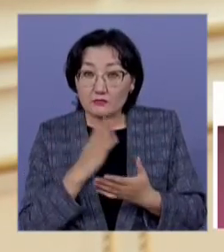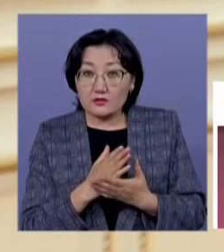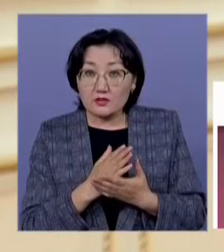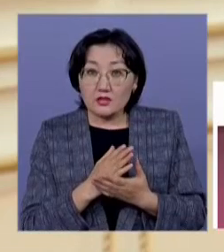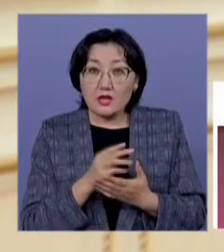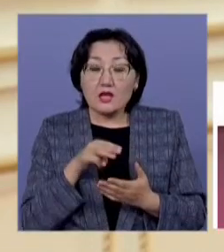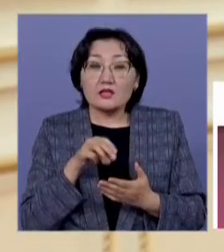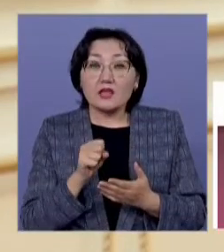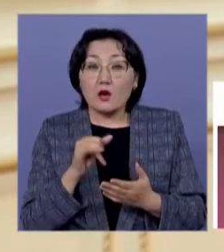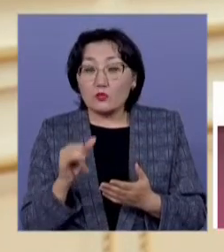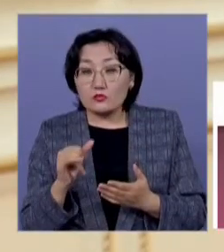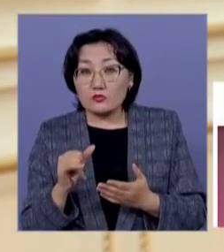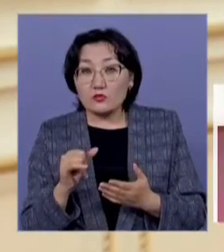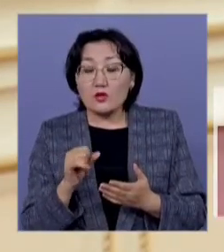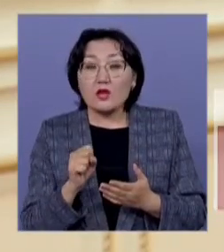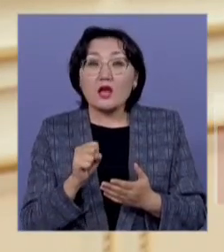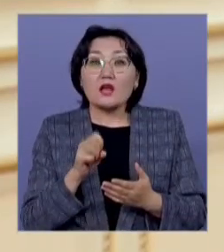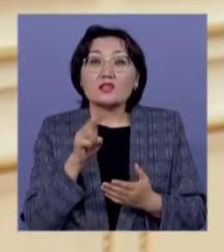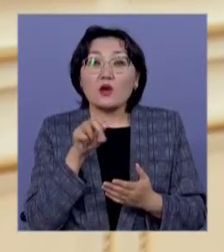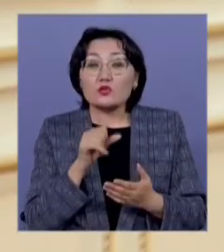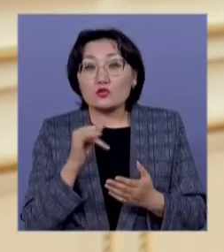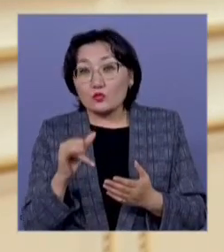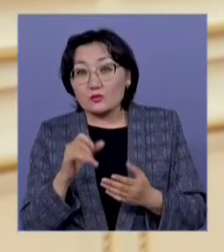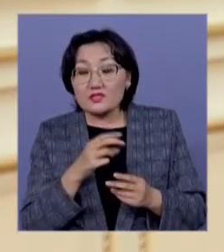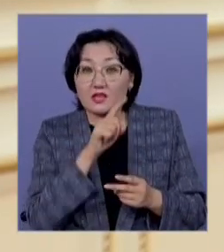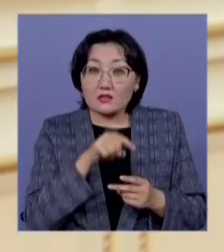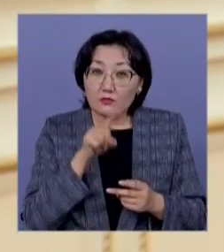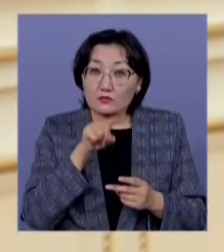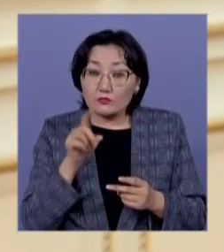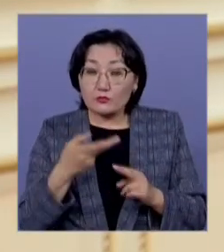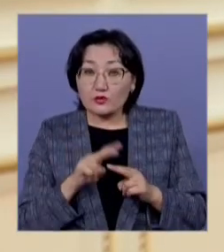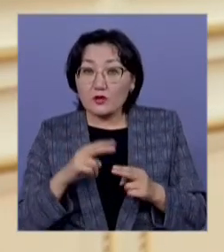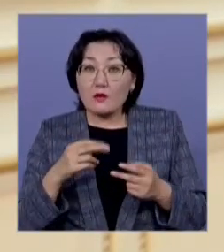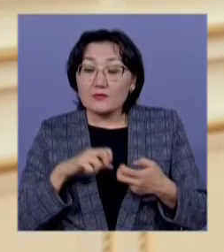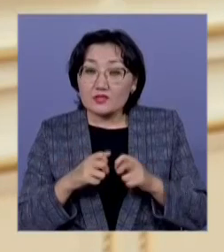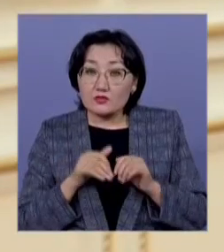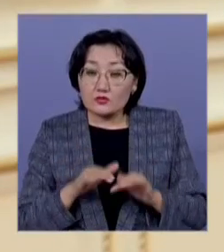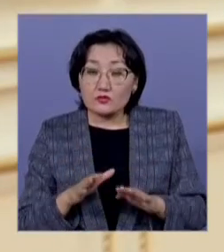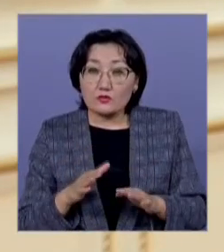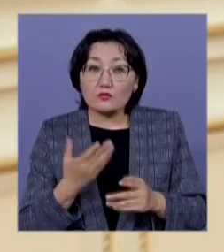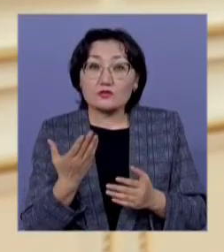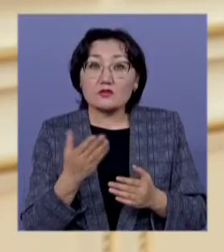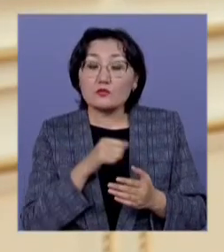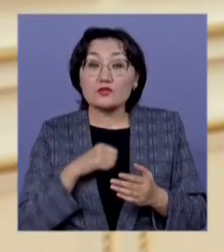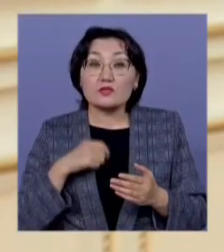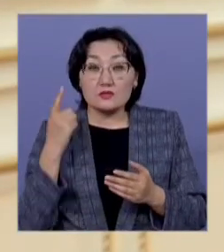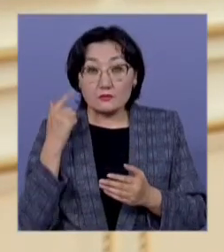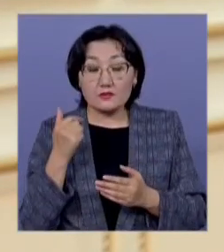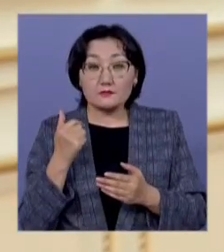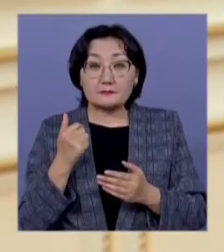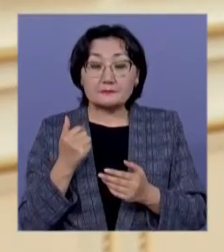тау дегендегі дауыссыз у дыбысының орнына. Бұл көп мәселені шешеді. Яғни осы күнге дейін өздеріңізде